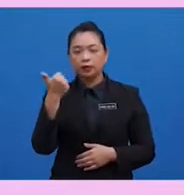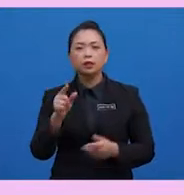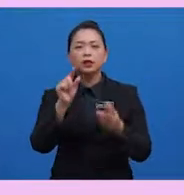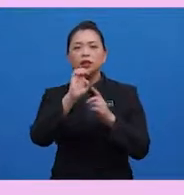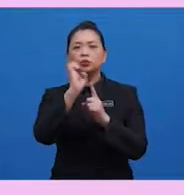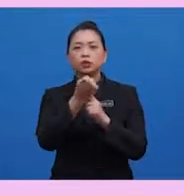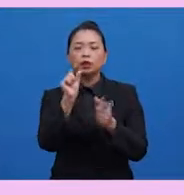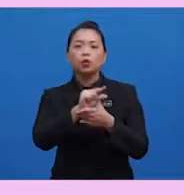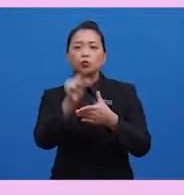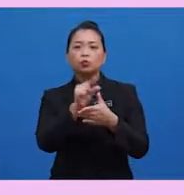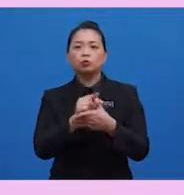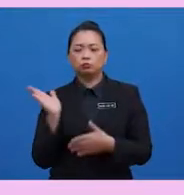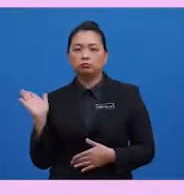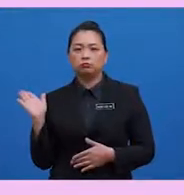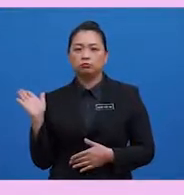terganggu?